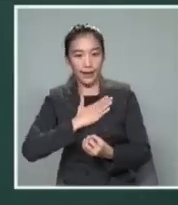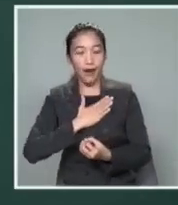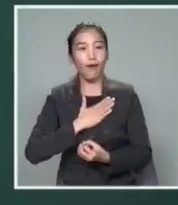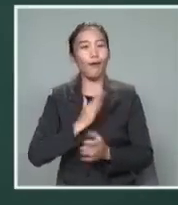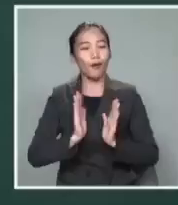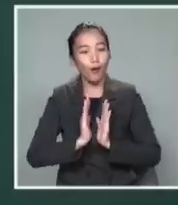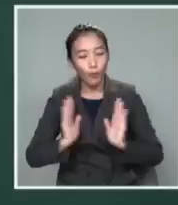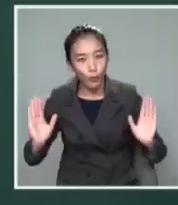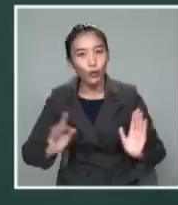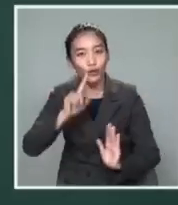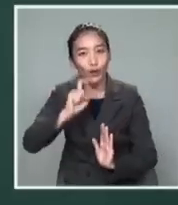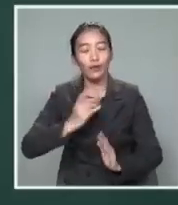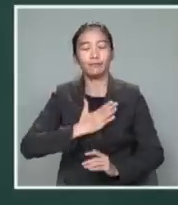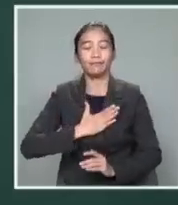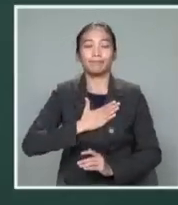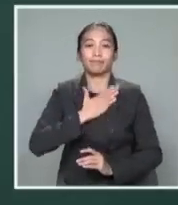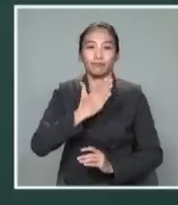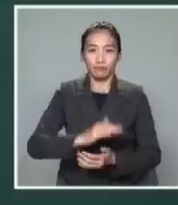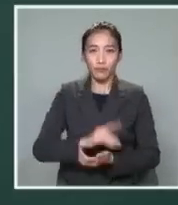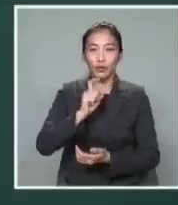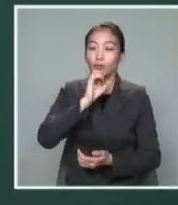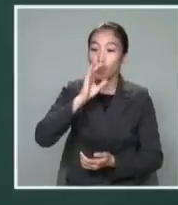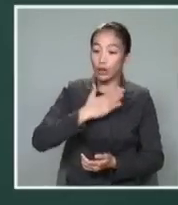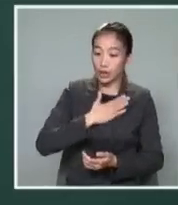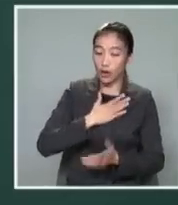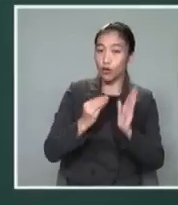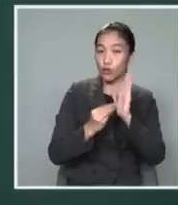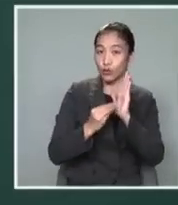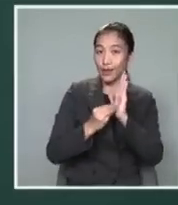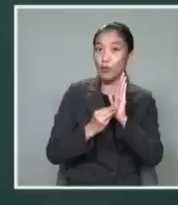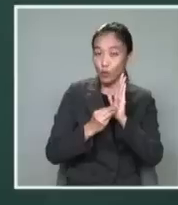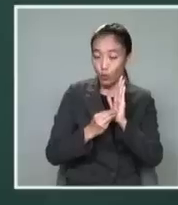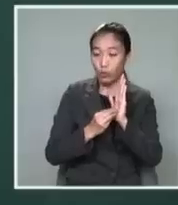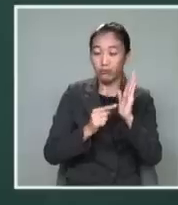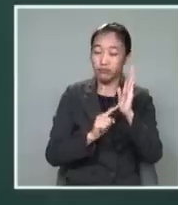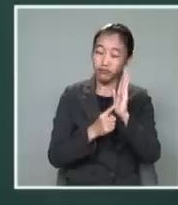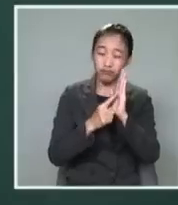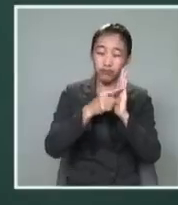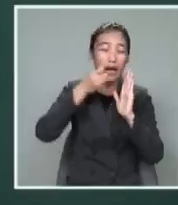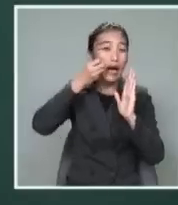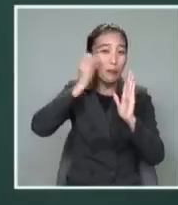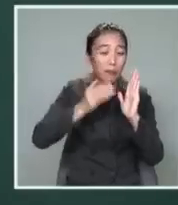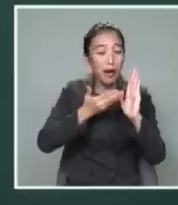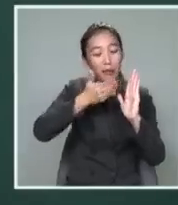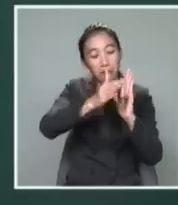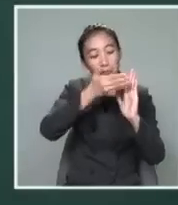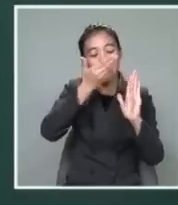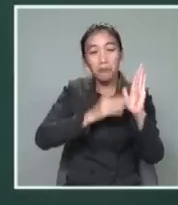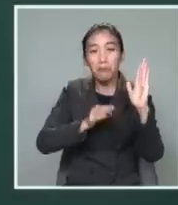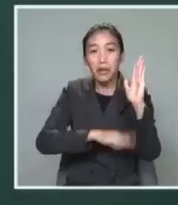าจากกรุงเทพมหานครและต้องการที่จะใช้เวลาในการกักตัวอยู่14วันที่เราต้องการตรงนี้นะครับ